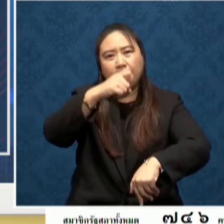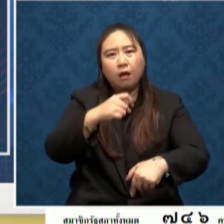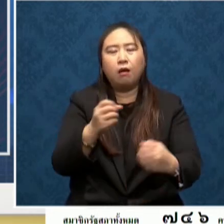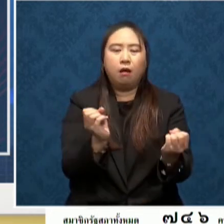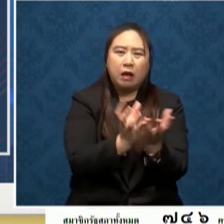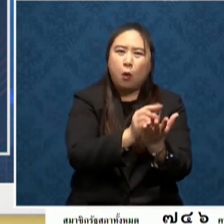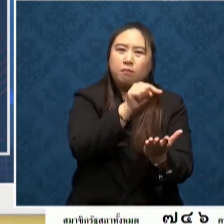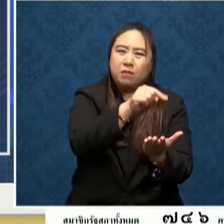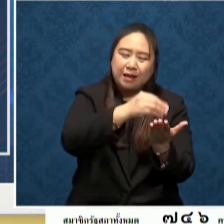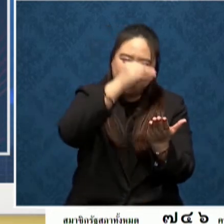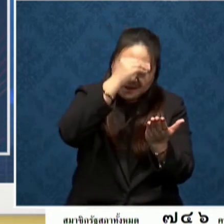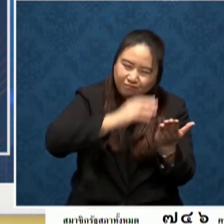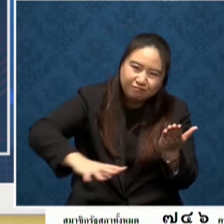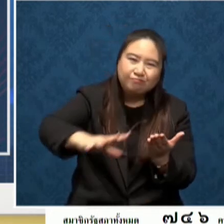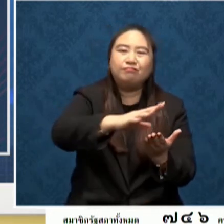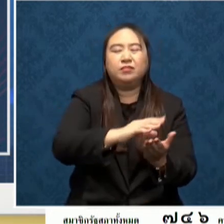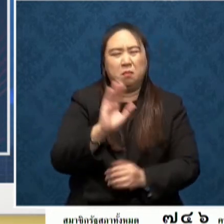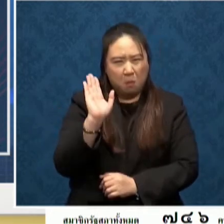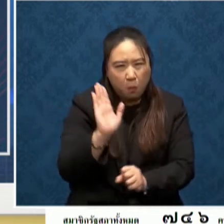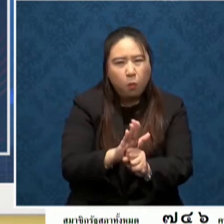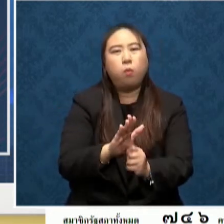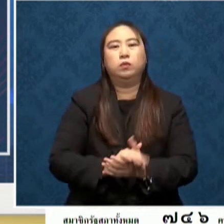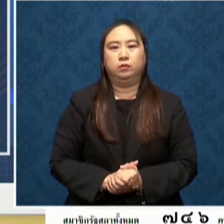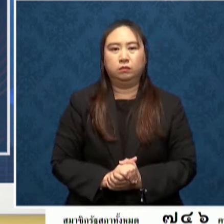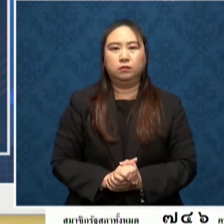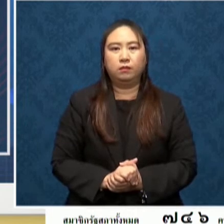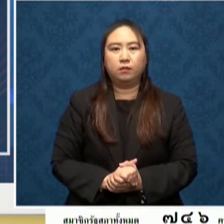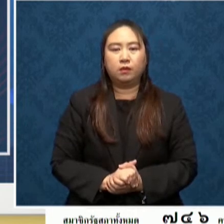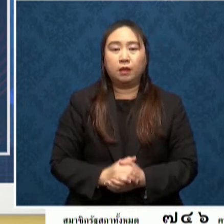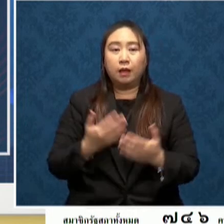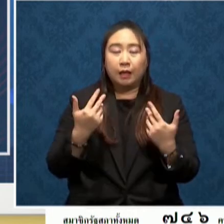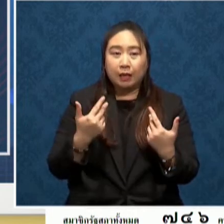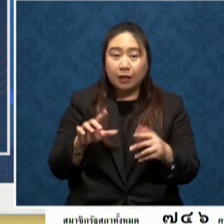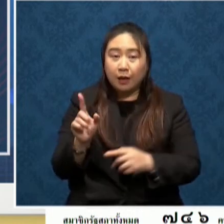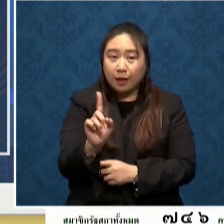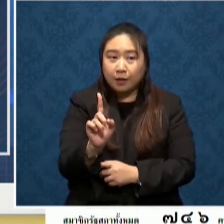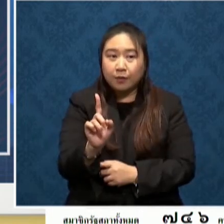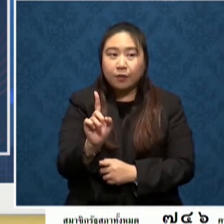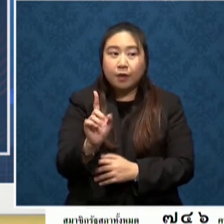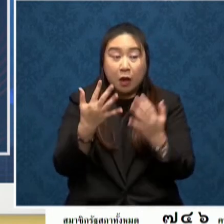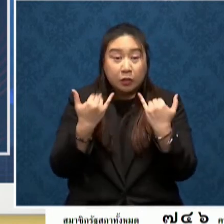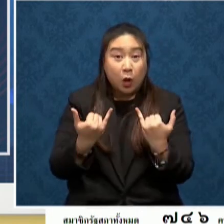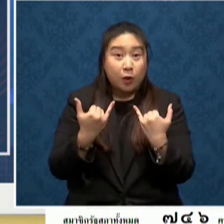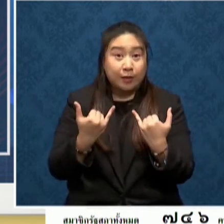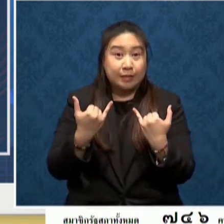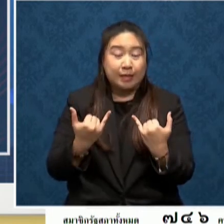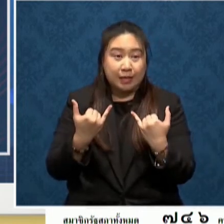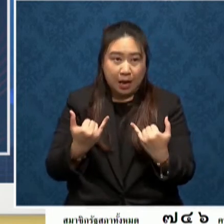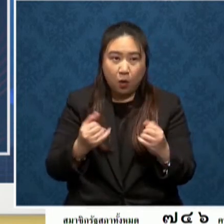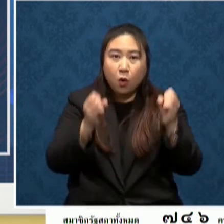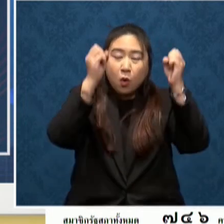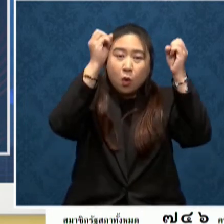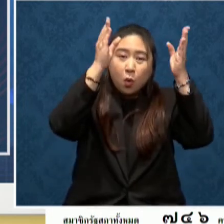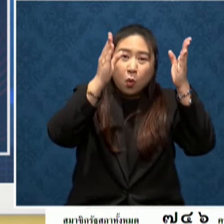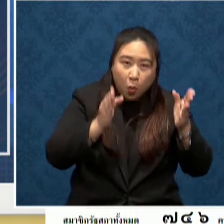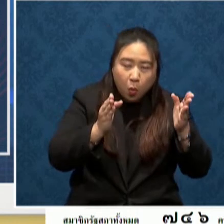การเรีนกสอนขการศึษาไยทงระบบเลิกสถิตค่ค่ะแล้วยเรื่องนอนเวณเอกพอสอนี้แล้นะคะท่านครูยมา